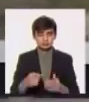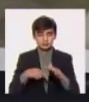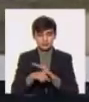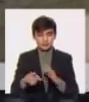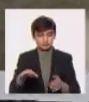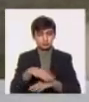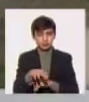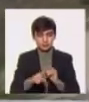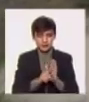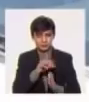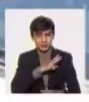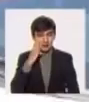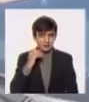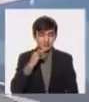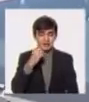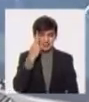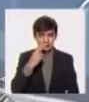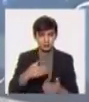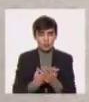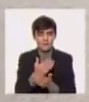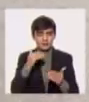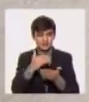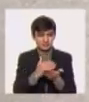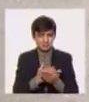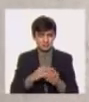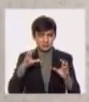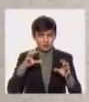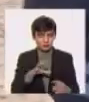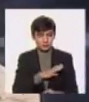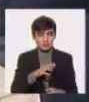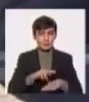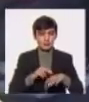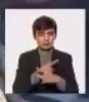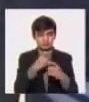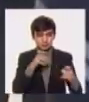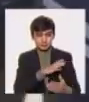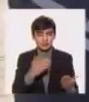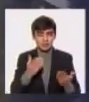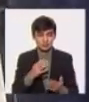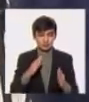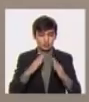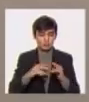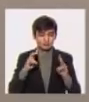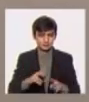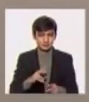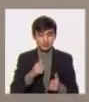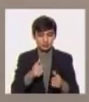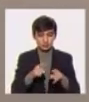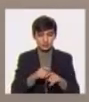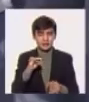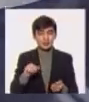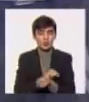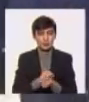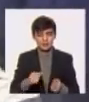Ужесточили. Как живут Алматы и Нур-Султан по новым правилам? О чем предупредили полицейские? Из дома не выходите, хорошо? Какие